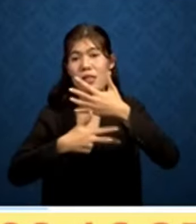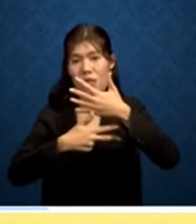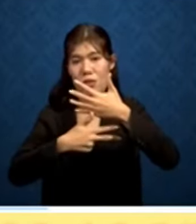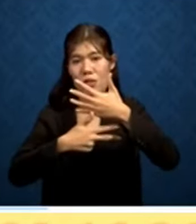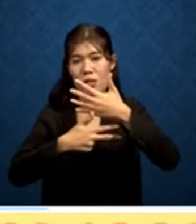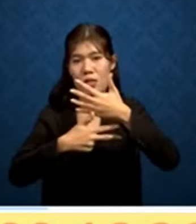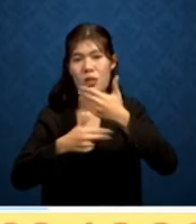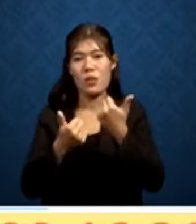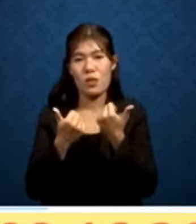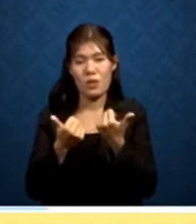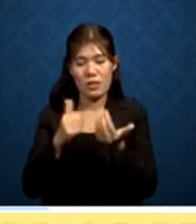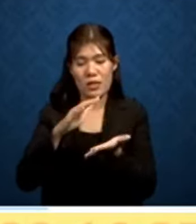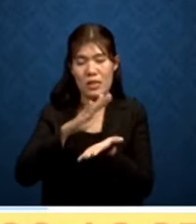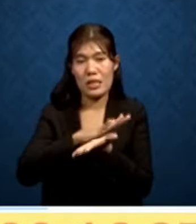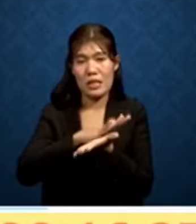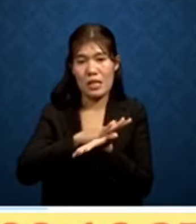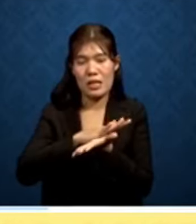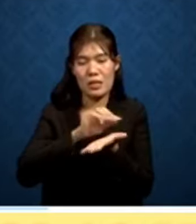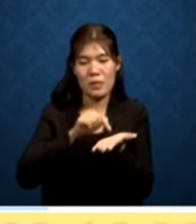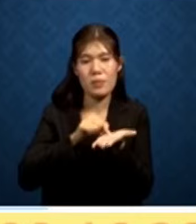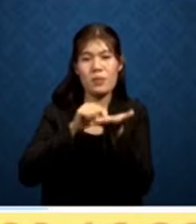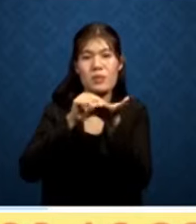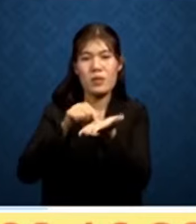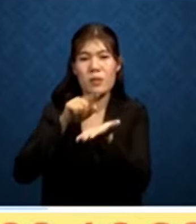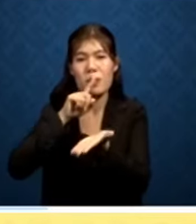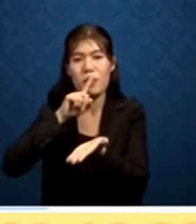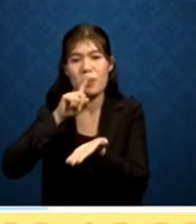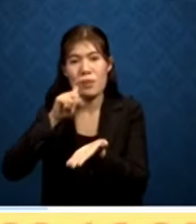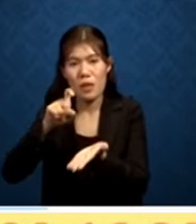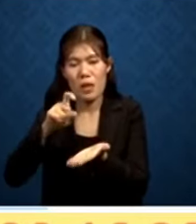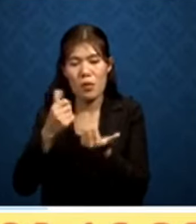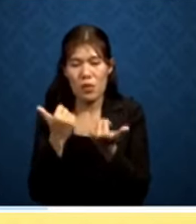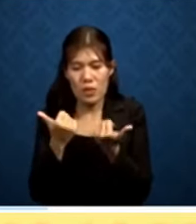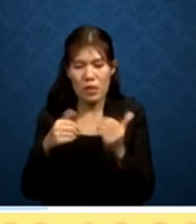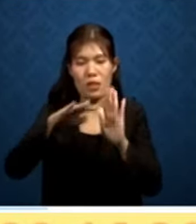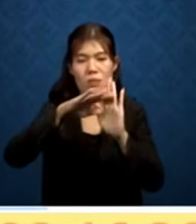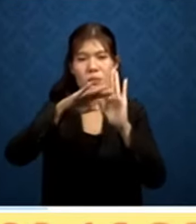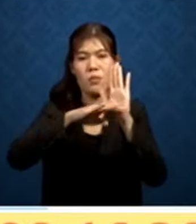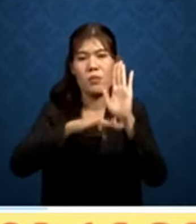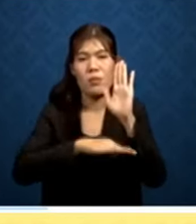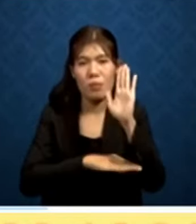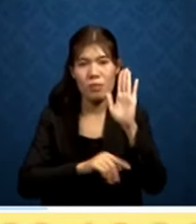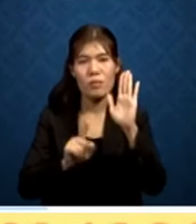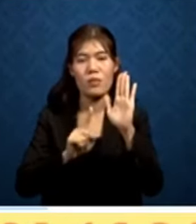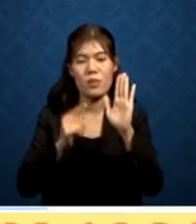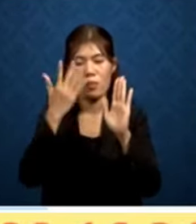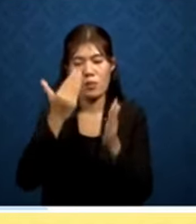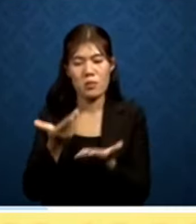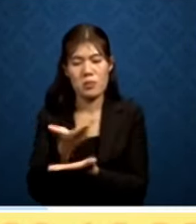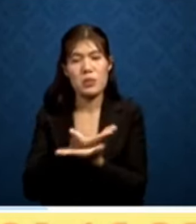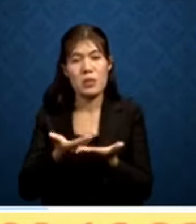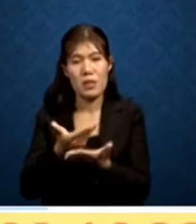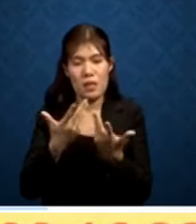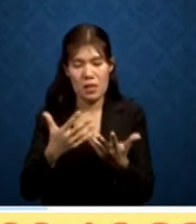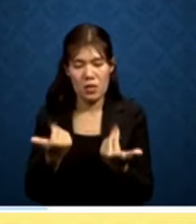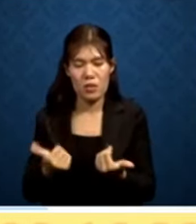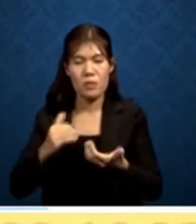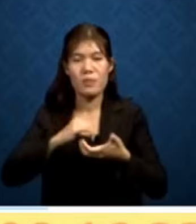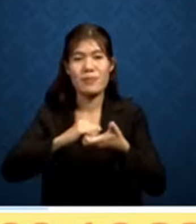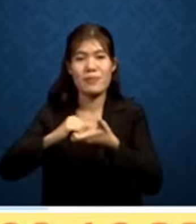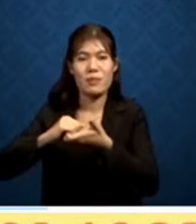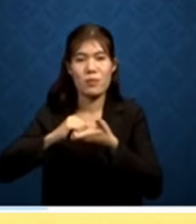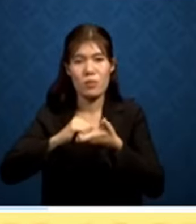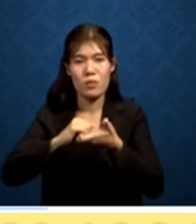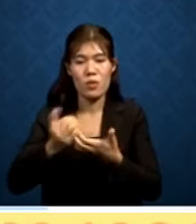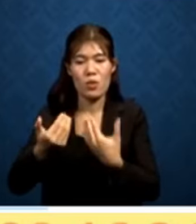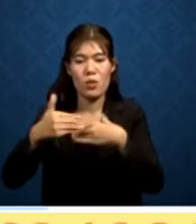ของหนงสือ จนรอยททำหนงสือที่ไปสอถามคามคบหนาเพิ่มเติมถึงการพจารณาซึตอนนี้กได้เขามารวมการทำงานในการติดตาม